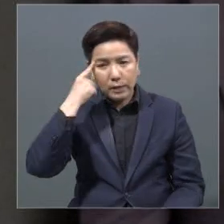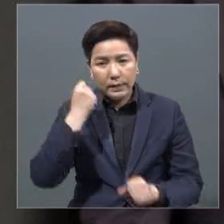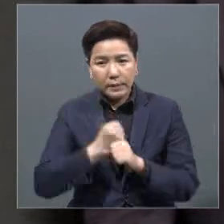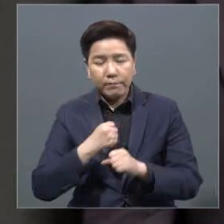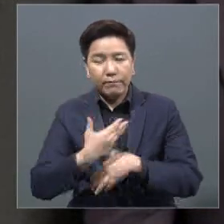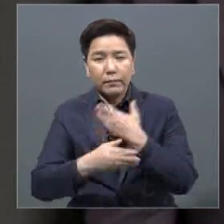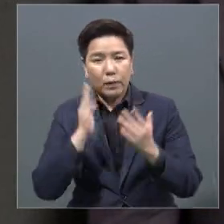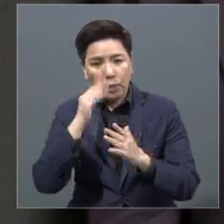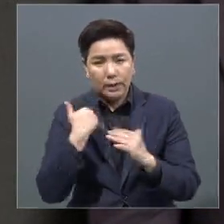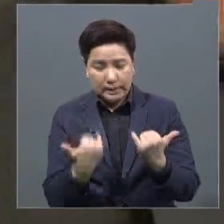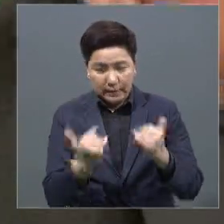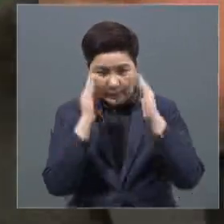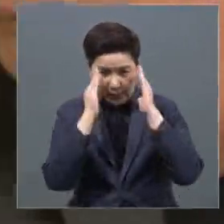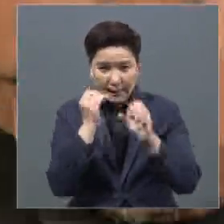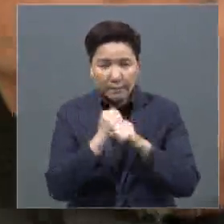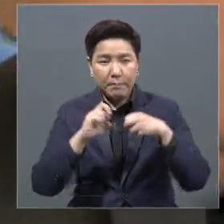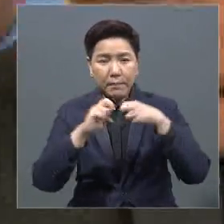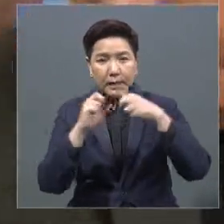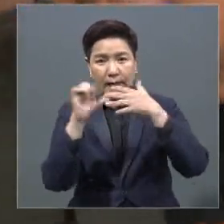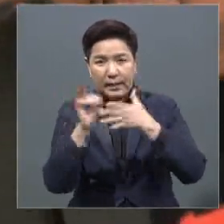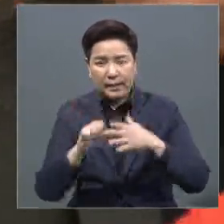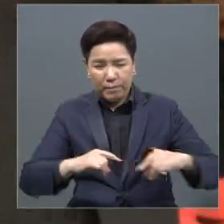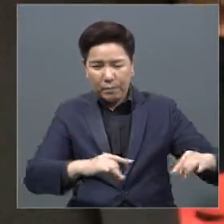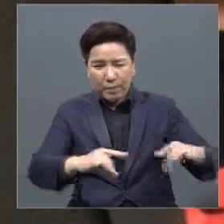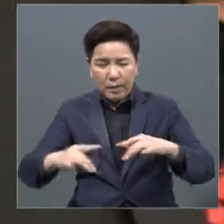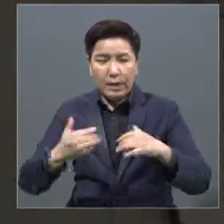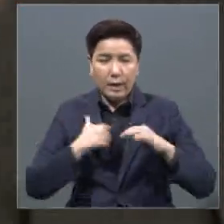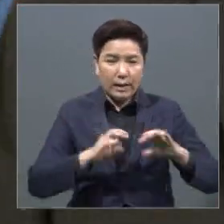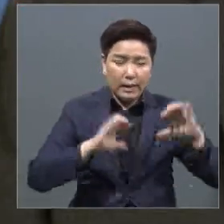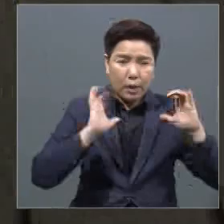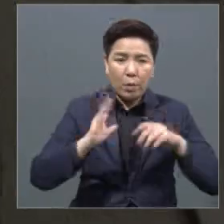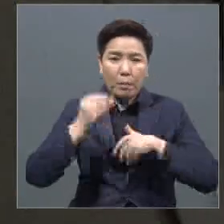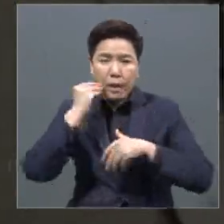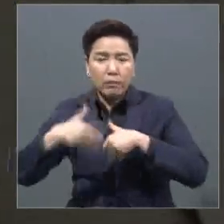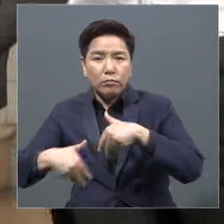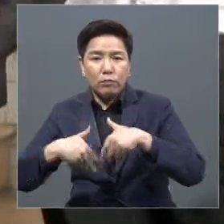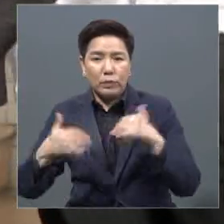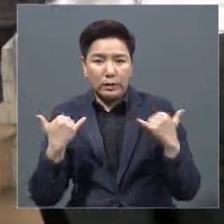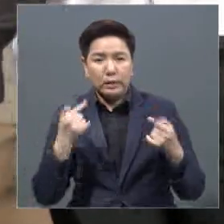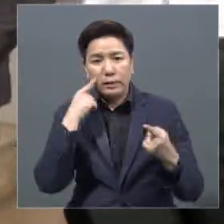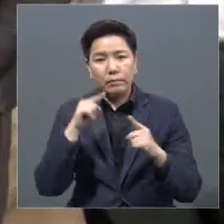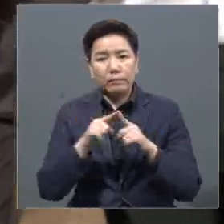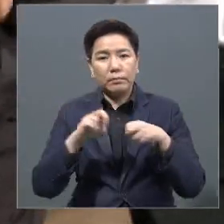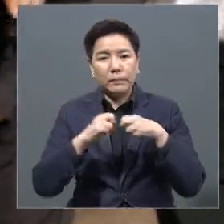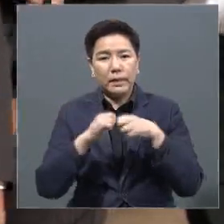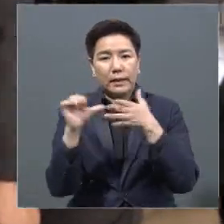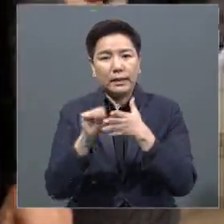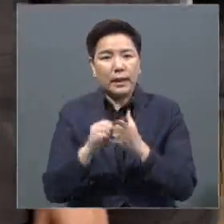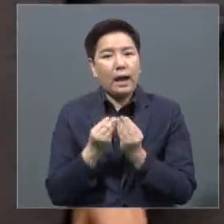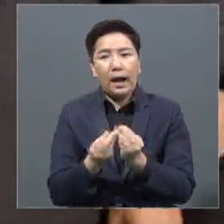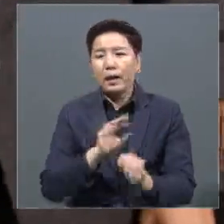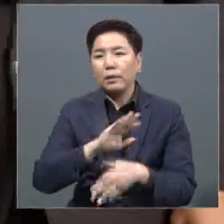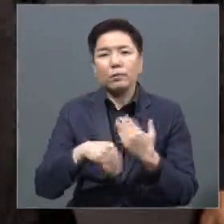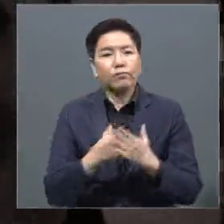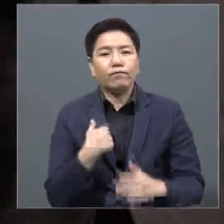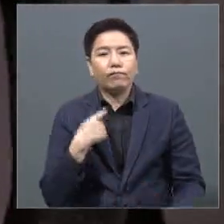านแล้วก็ตั้งใจเข้าไปแก้ปัญหาความขัดแย้งระหว่างรัฐกับชาวบ้านที่ถึงแม้ไม่สามารถแก้ปัญหาให้ทั้งหมด